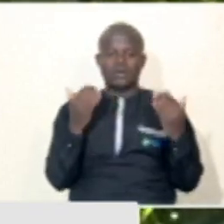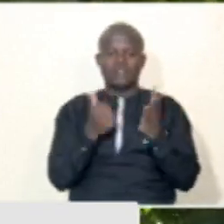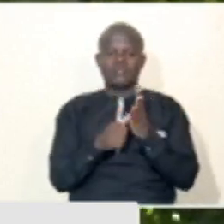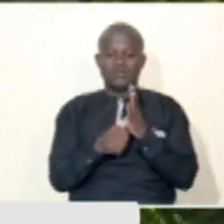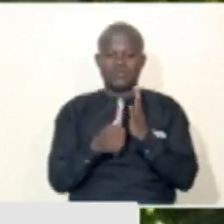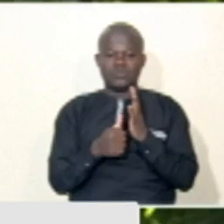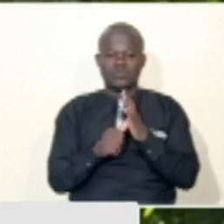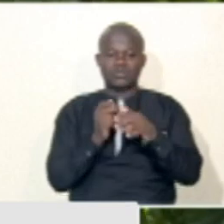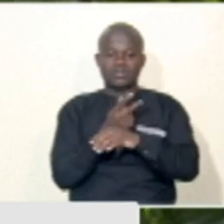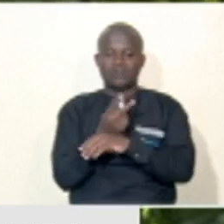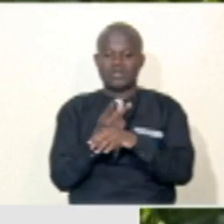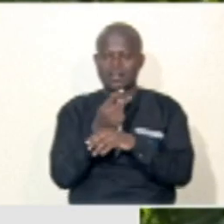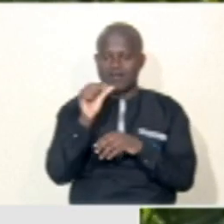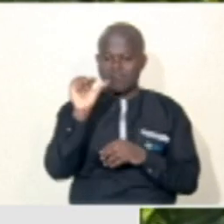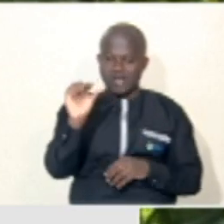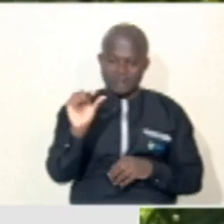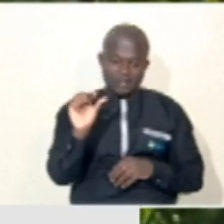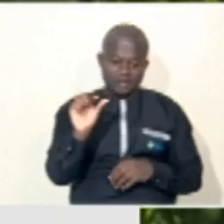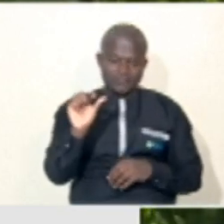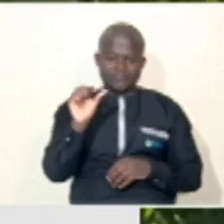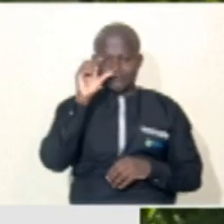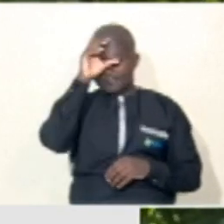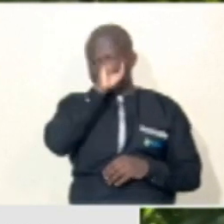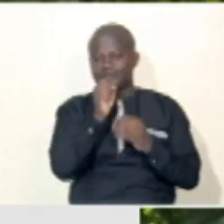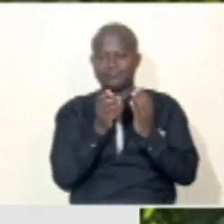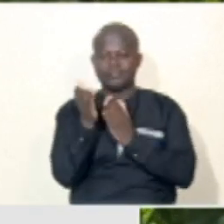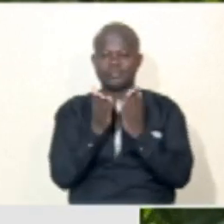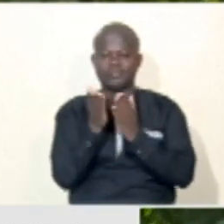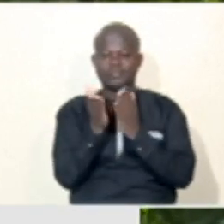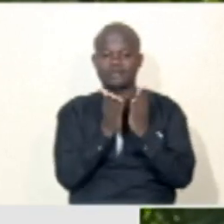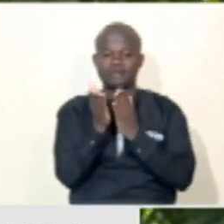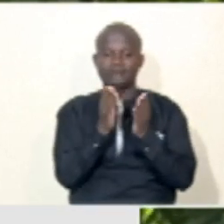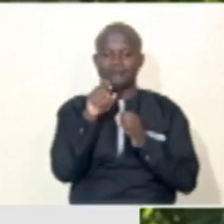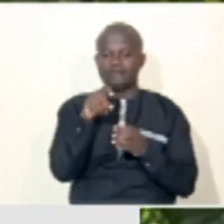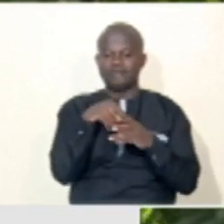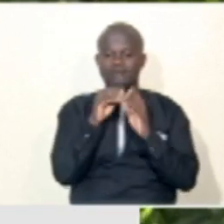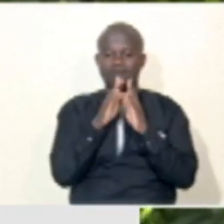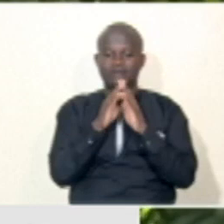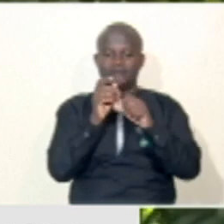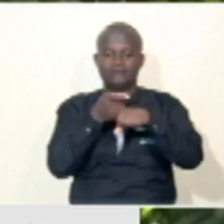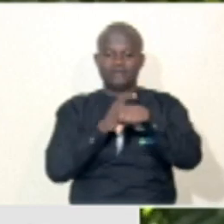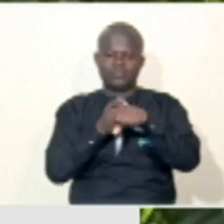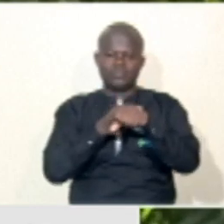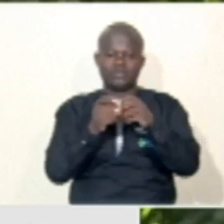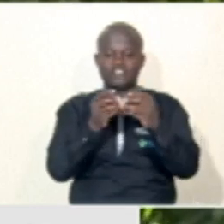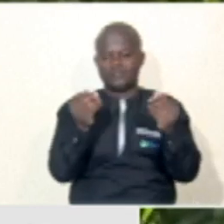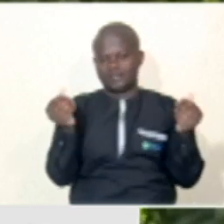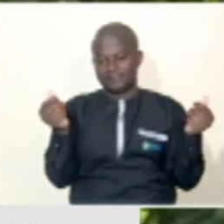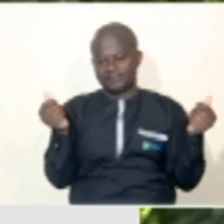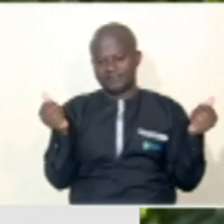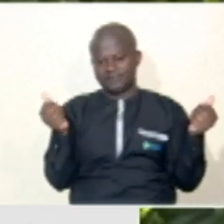ikibazo cy'amasaha make cyo kubura serivisi tuzikeneye mu mujyi wa Musanze cyaba